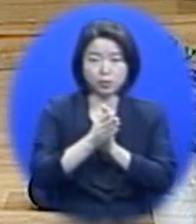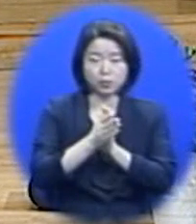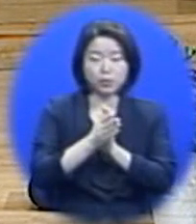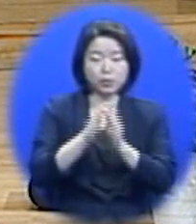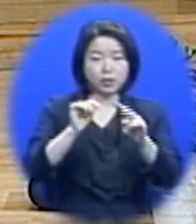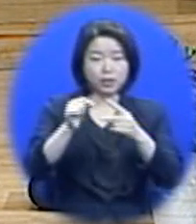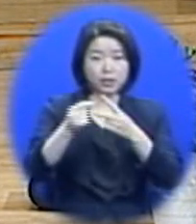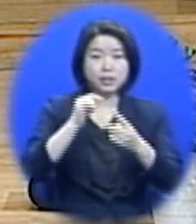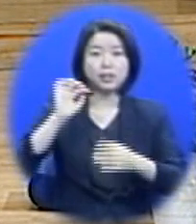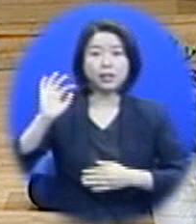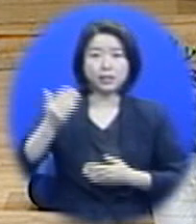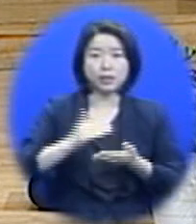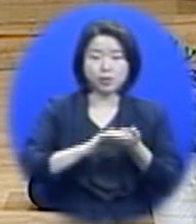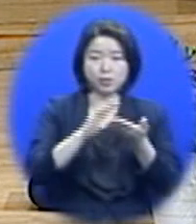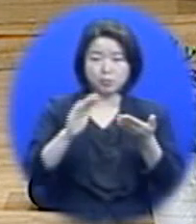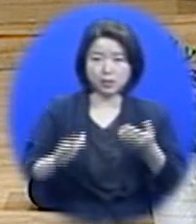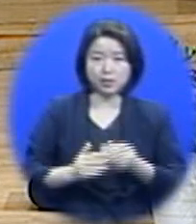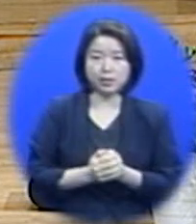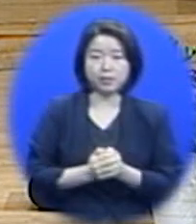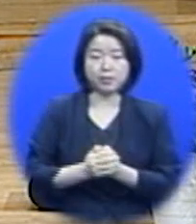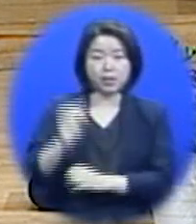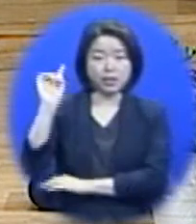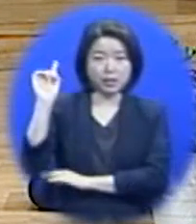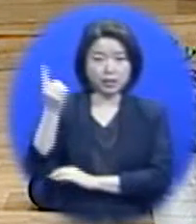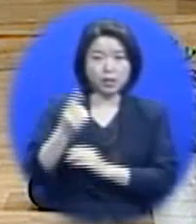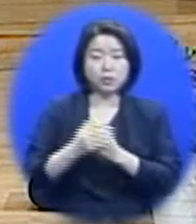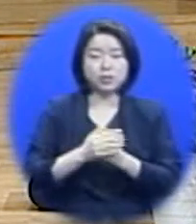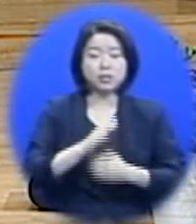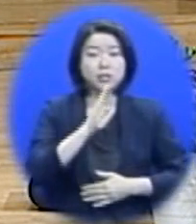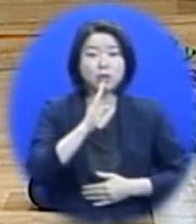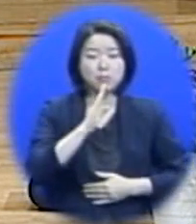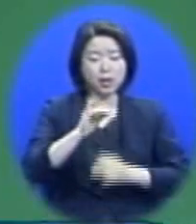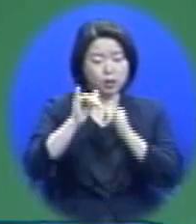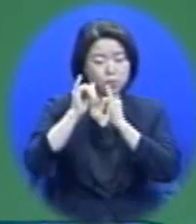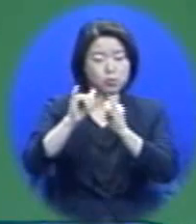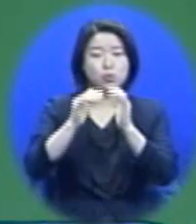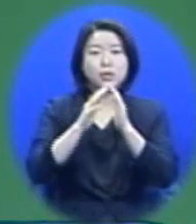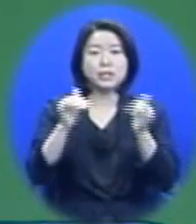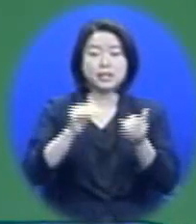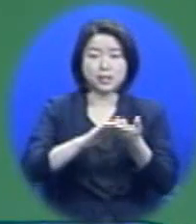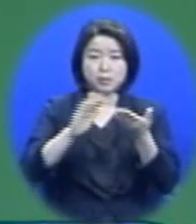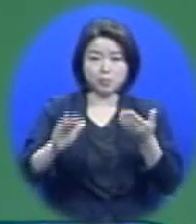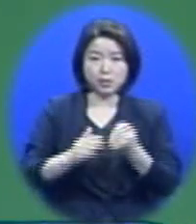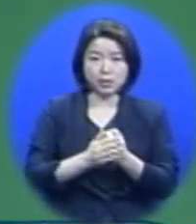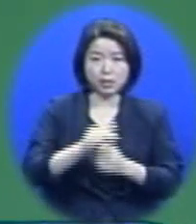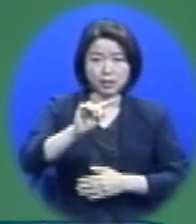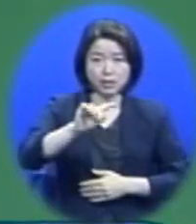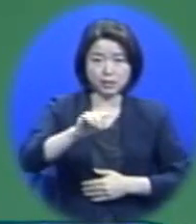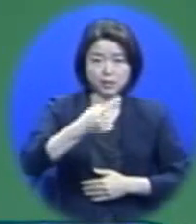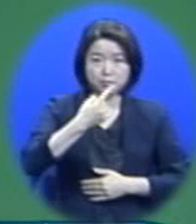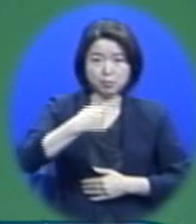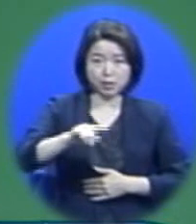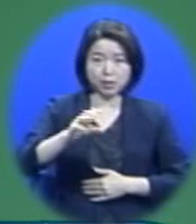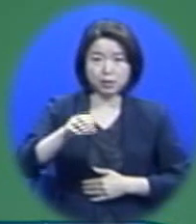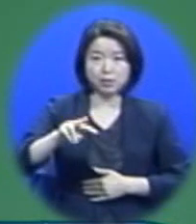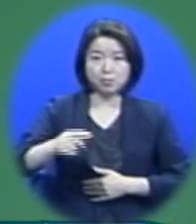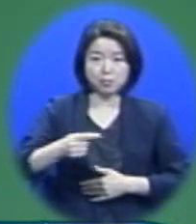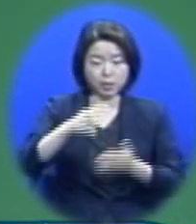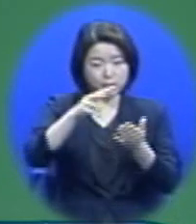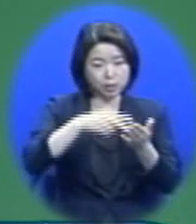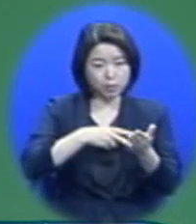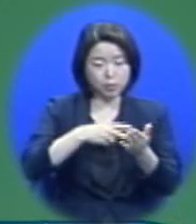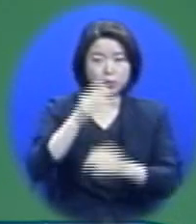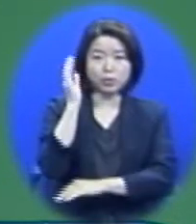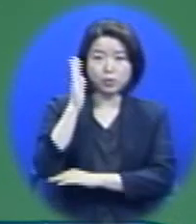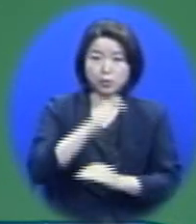해석합니다. 다윗은 참 대단한 사람입니다. 이 시편 101편을 읽고 또 설교를